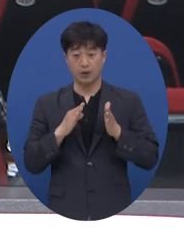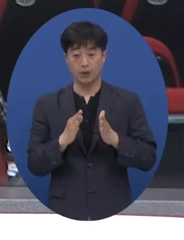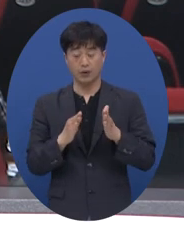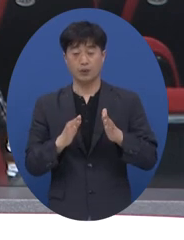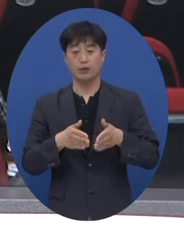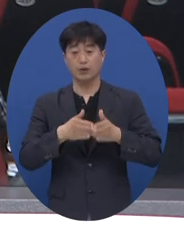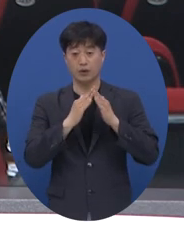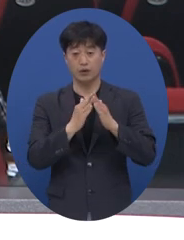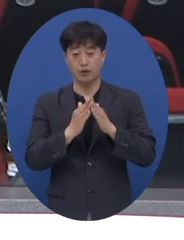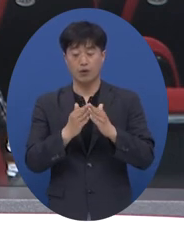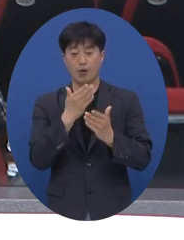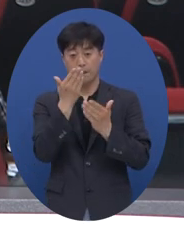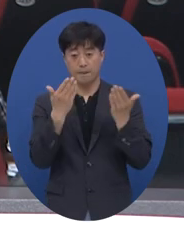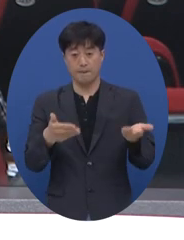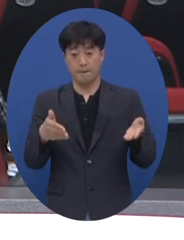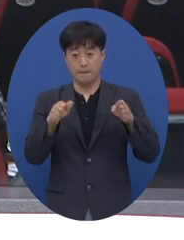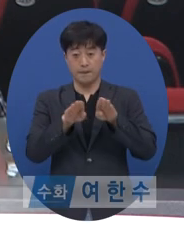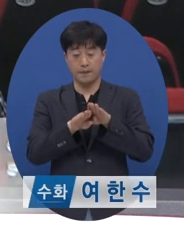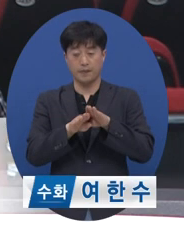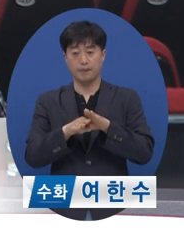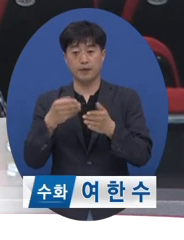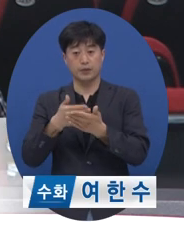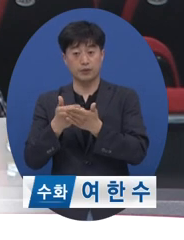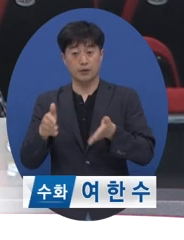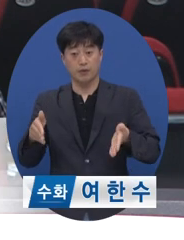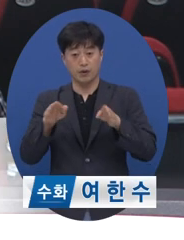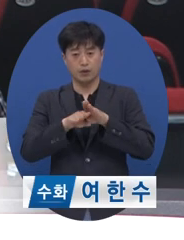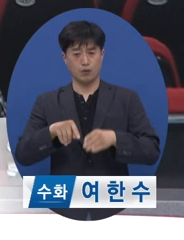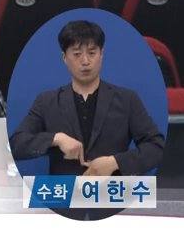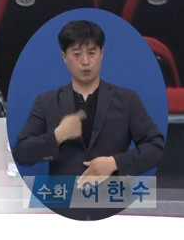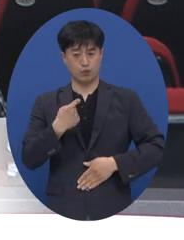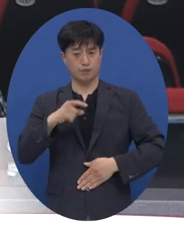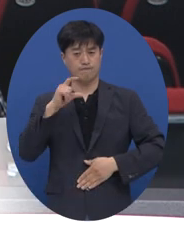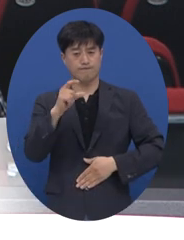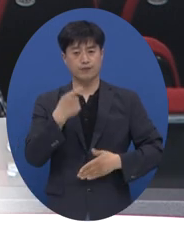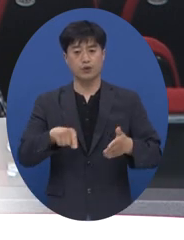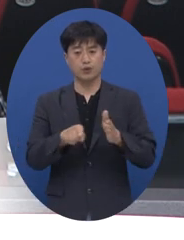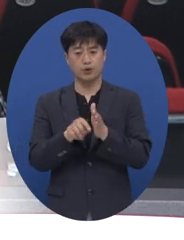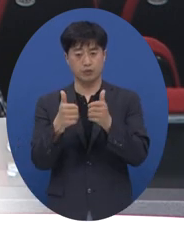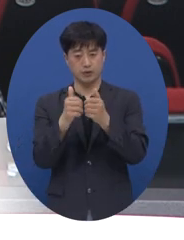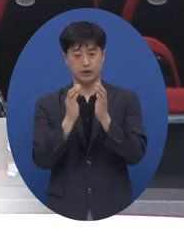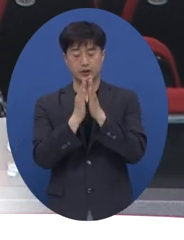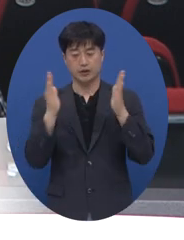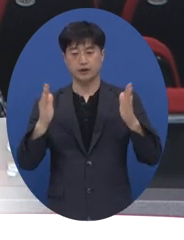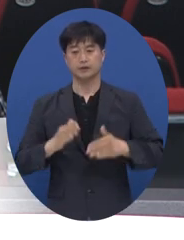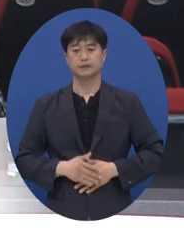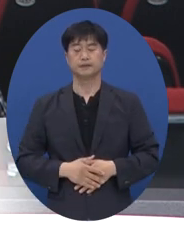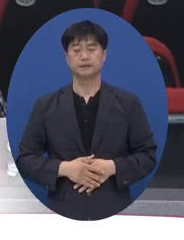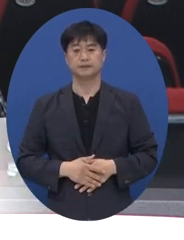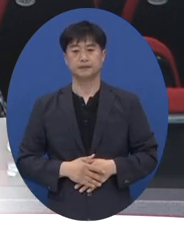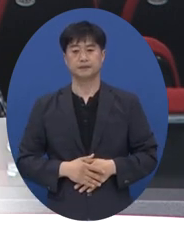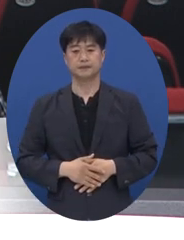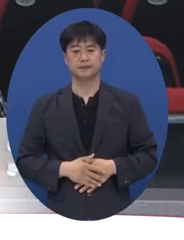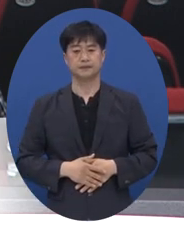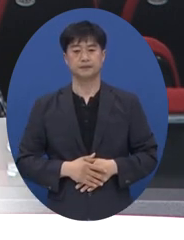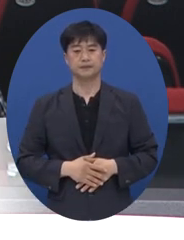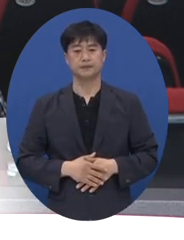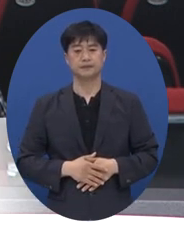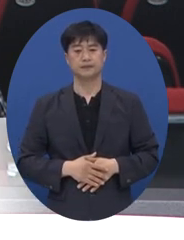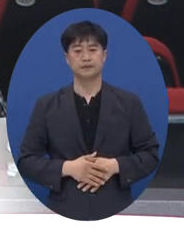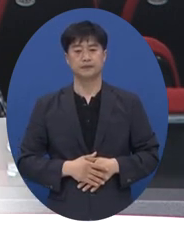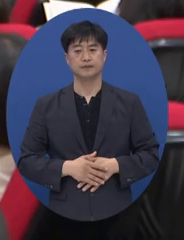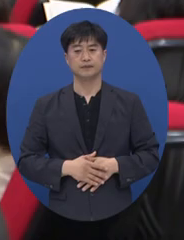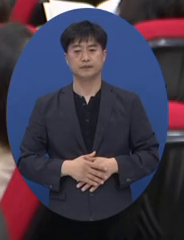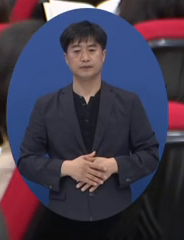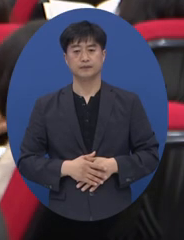경기도립 박물관과 미술관의 위상과 독립성을 강화하기 위한 공개 토론회가 열렸습니다. 최창순 기자가 취재했습니다.